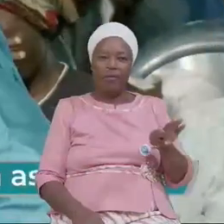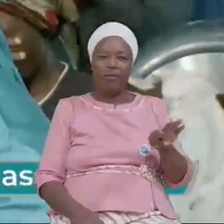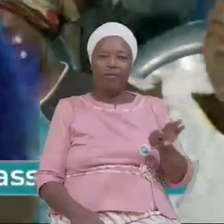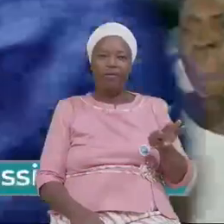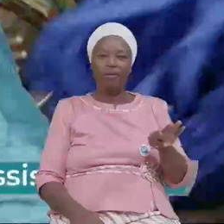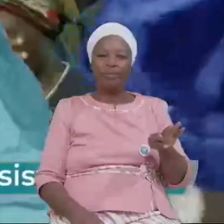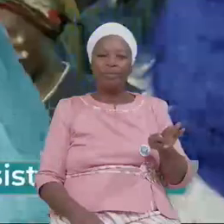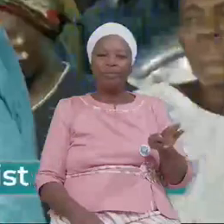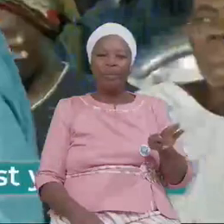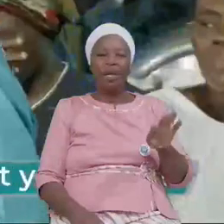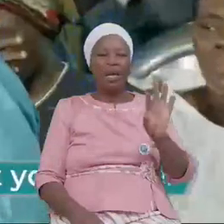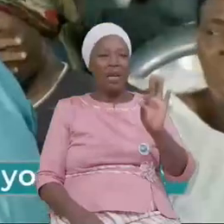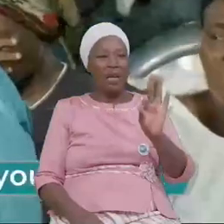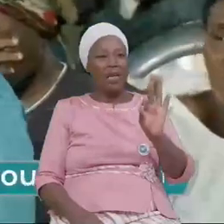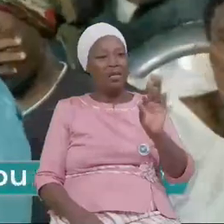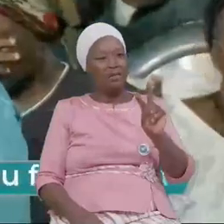92